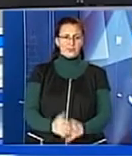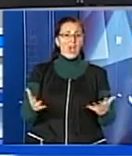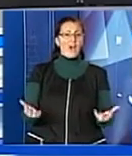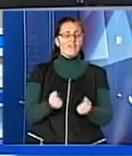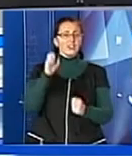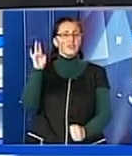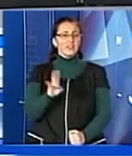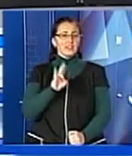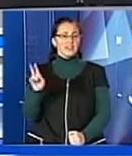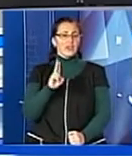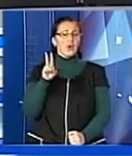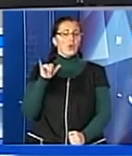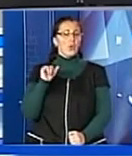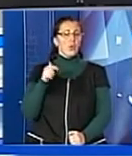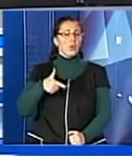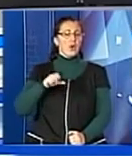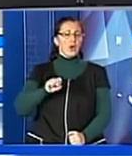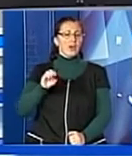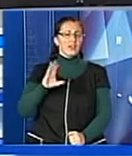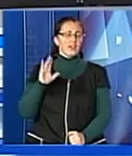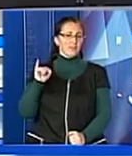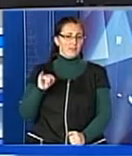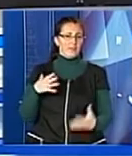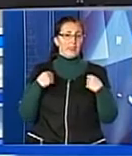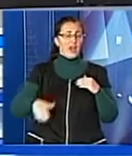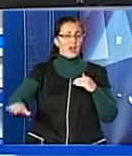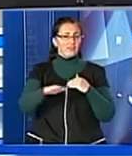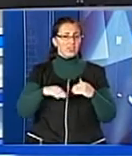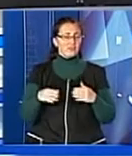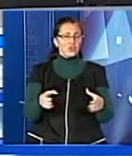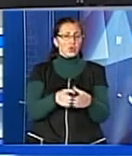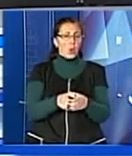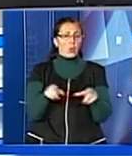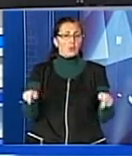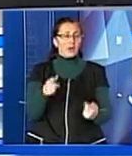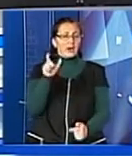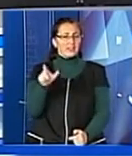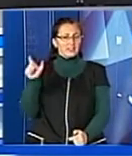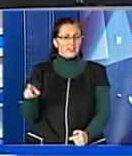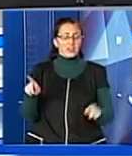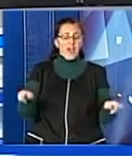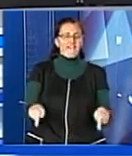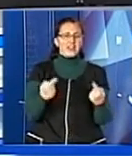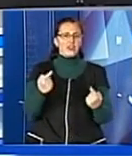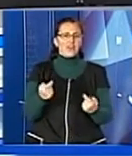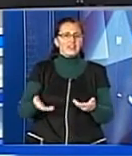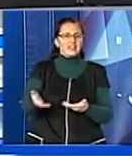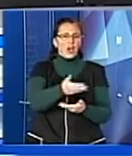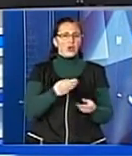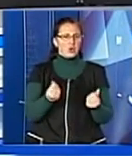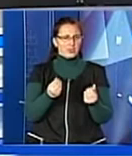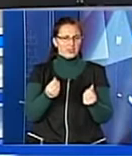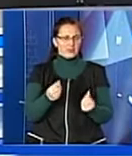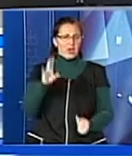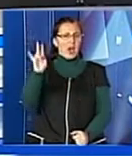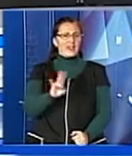Врятувати церкву в Кугаєві. На Львівщині ініціативна група реставраторів збирає гроші на відновлення Бойківської дерев'яної церкви